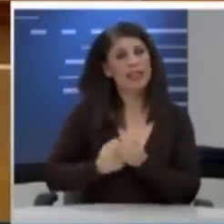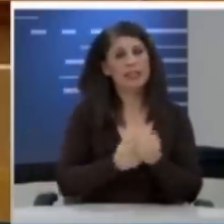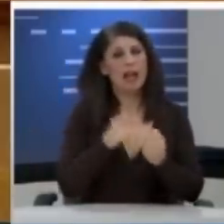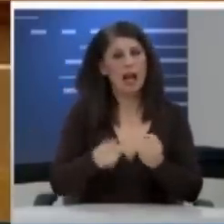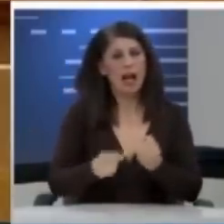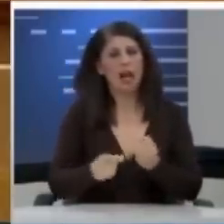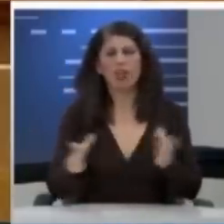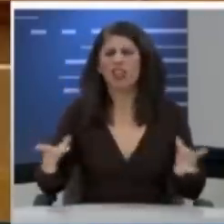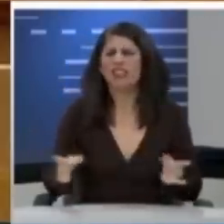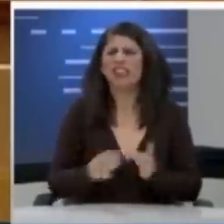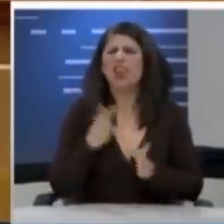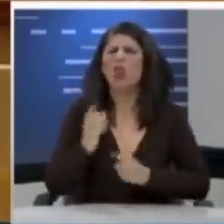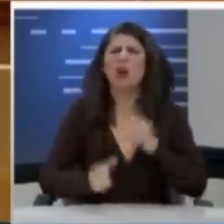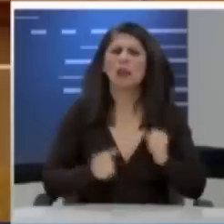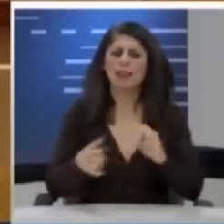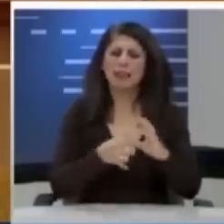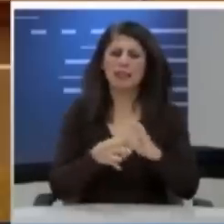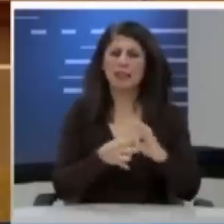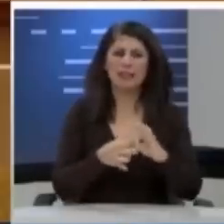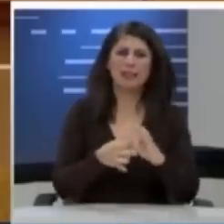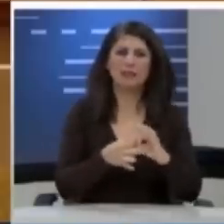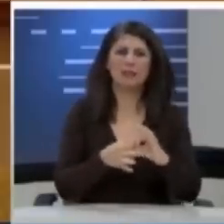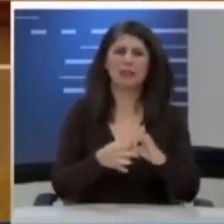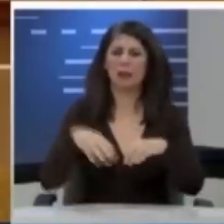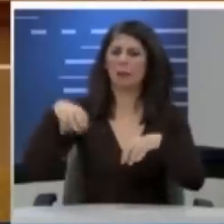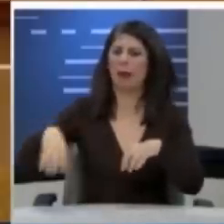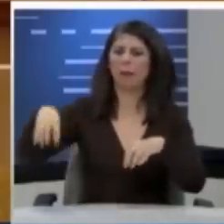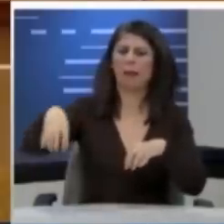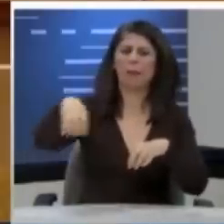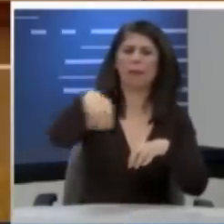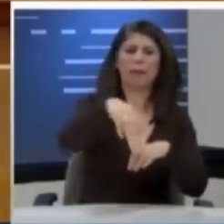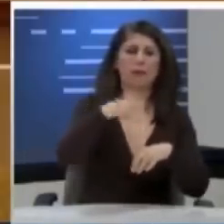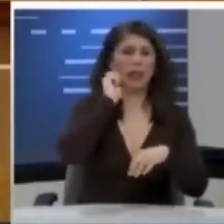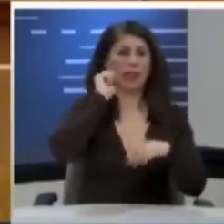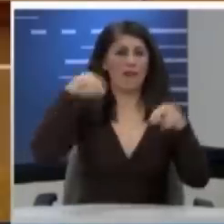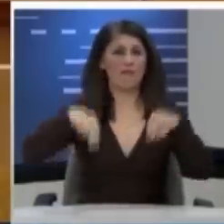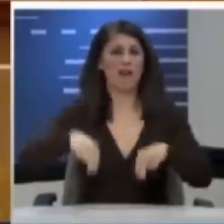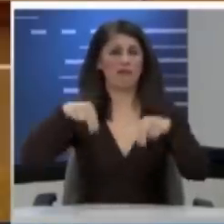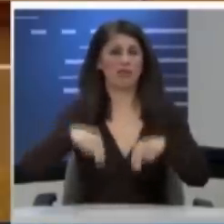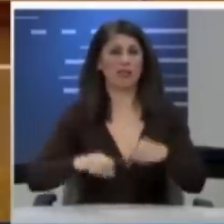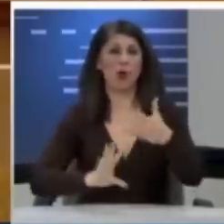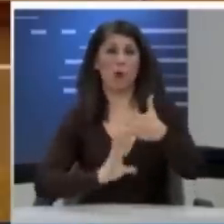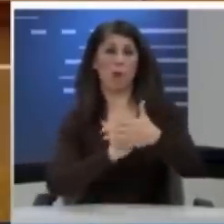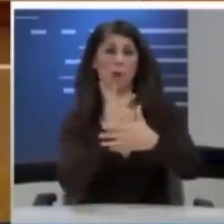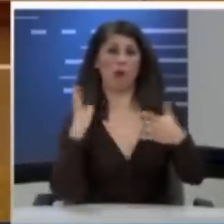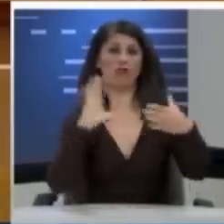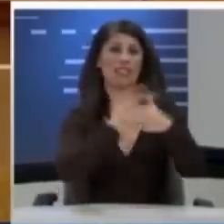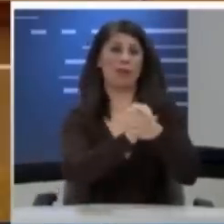την τυχοδιοκτική συμμαχία σκορποχωρίων που στείνει και την ονομάζει προοδευτική